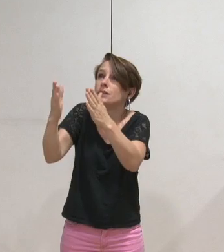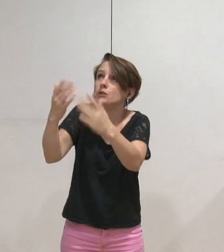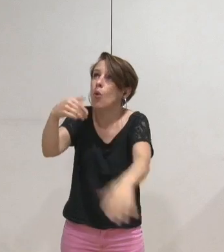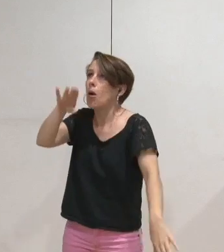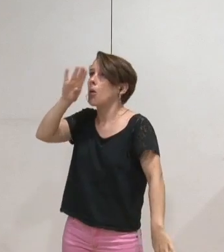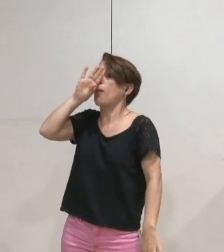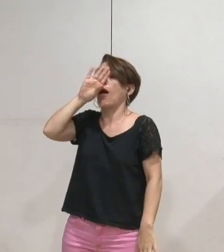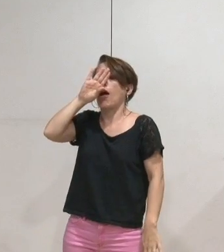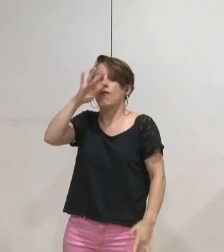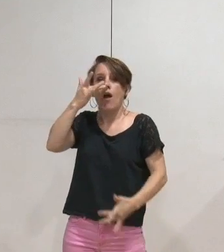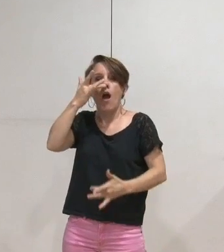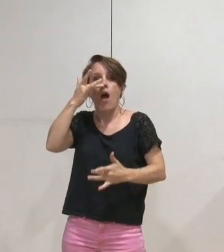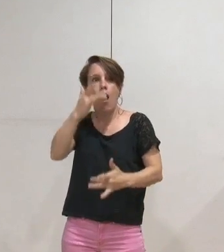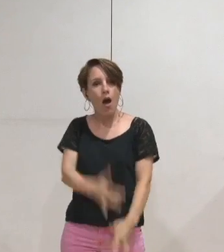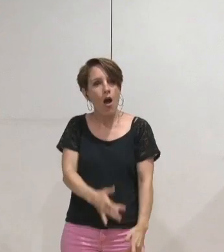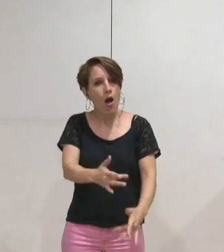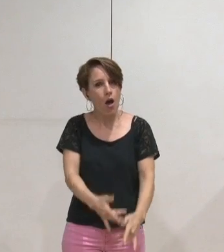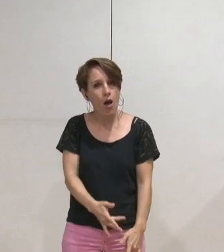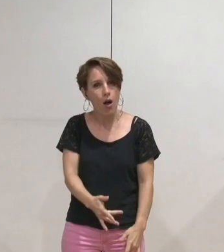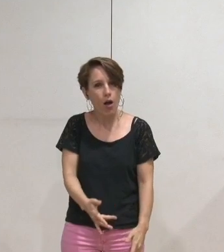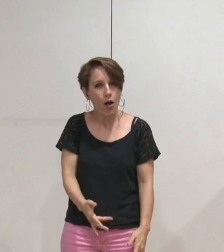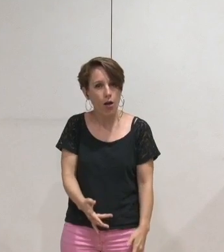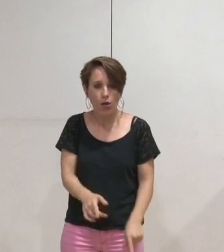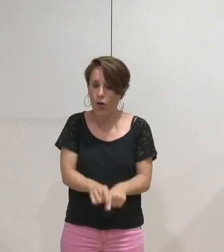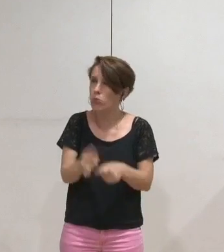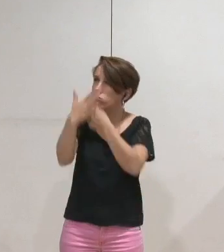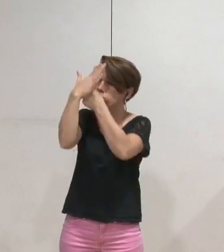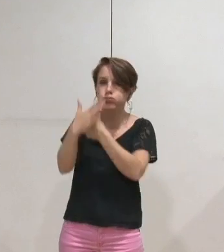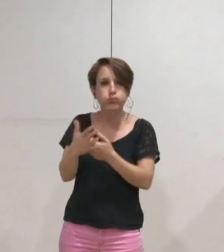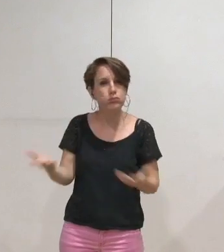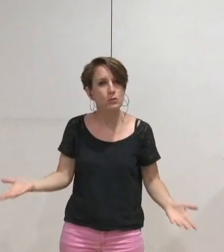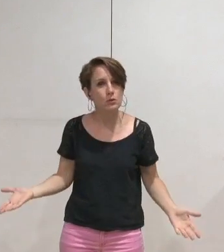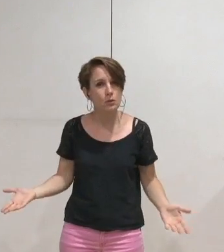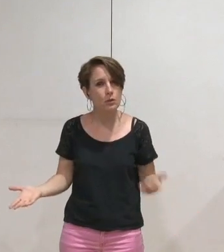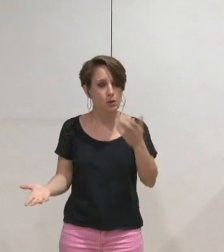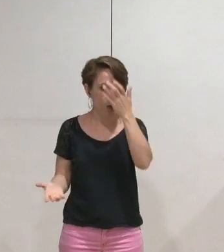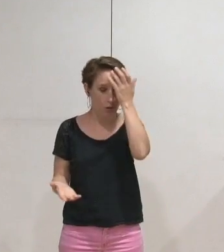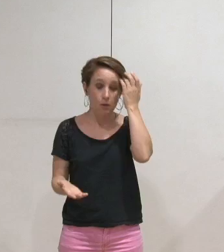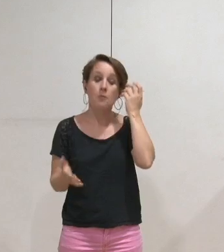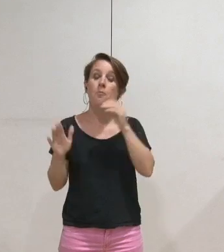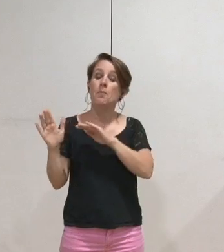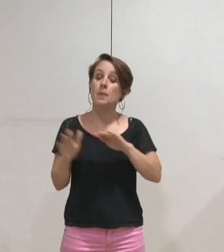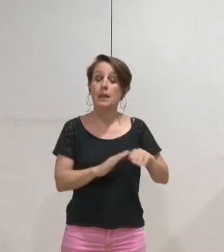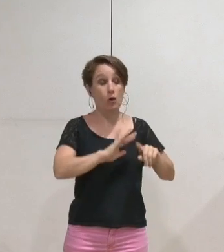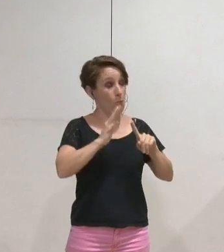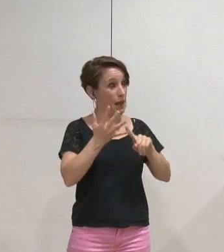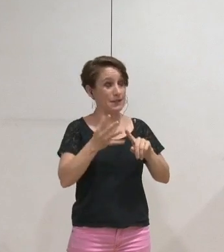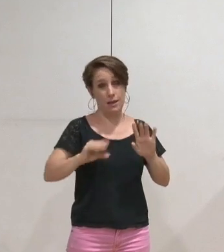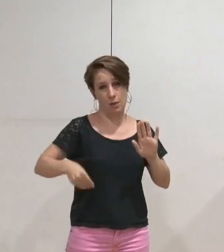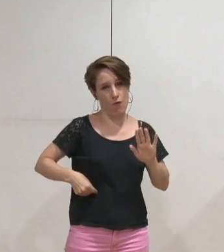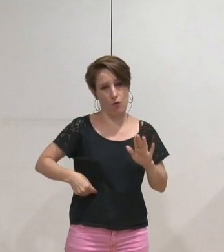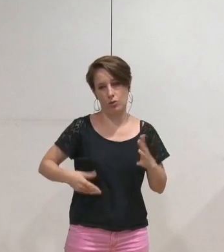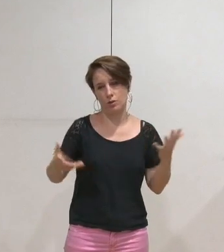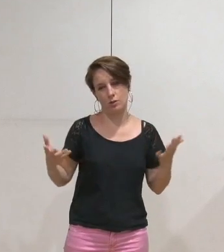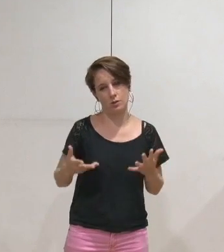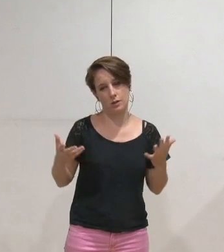puisse dire et enfin la 5è faute c'est l'orchestration de la communication que nous avons vu à chaque